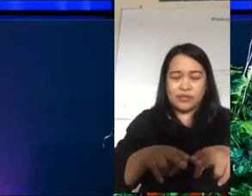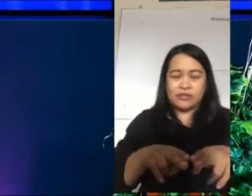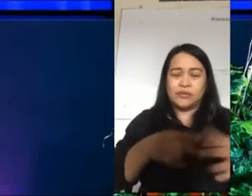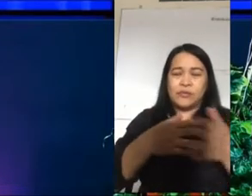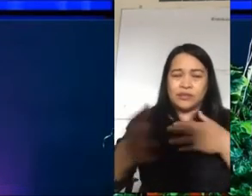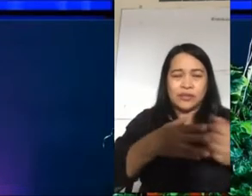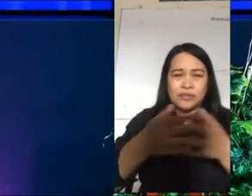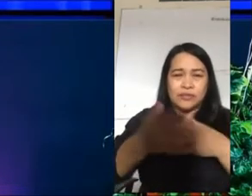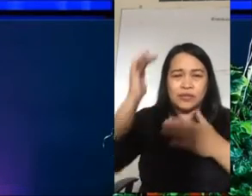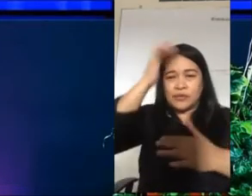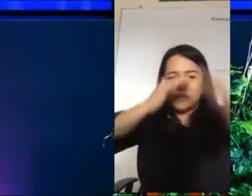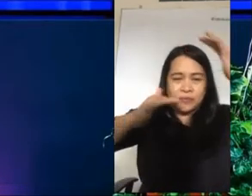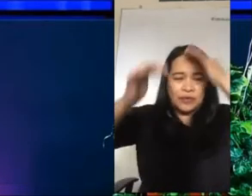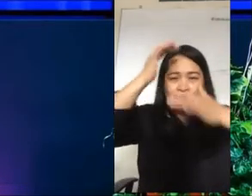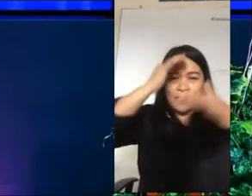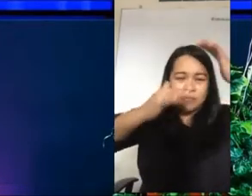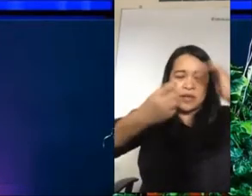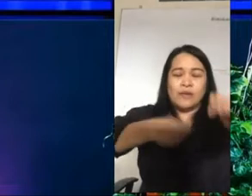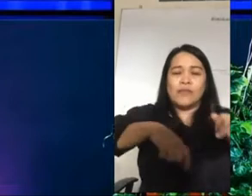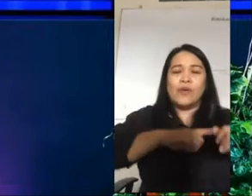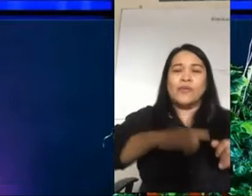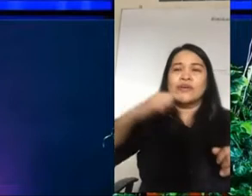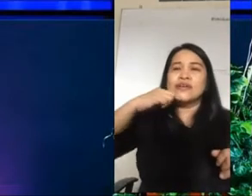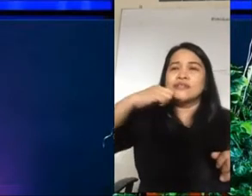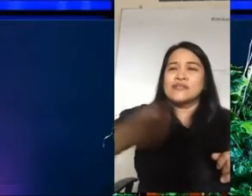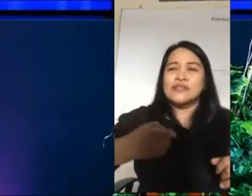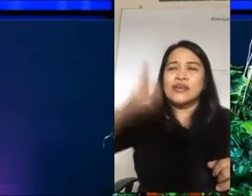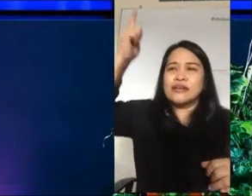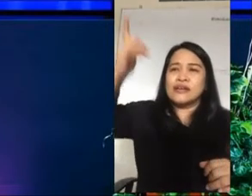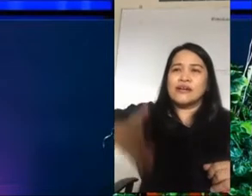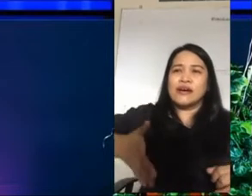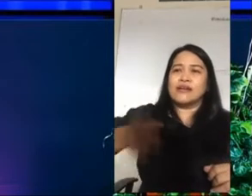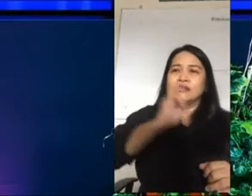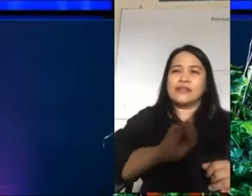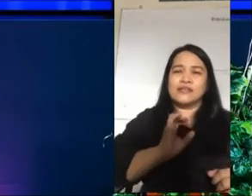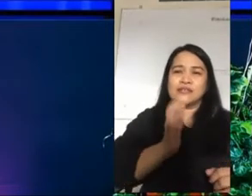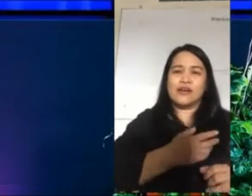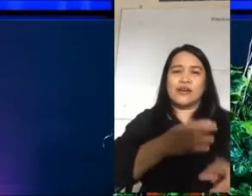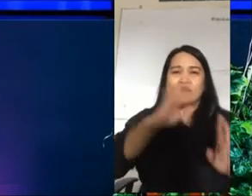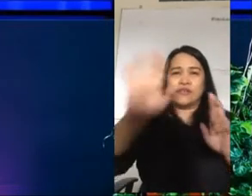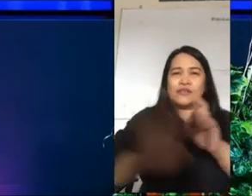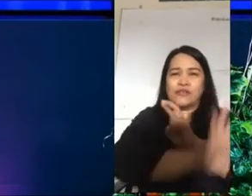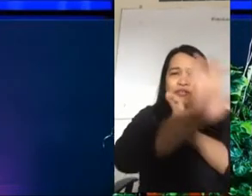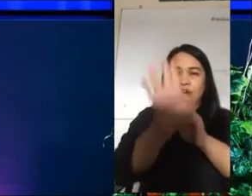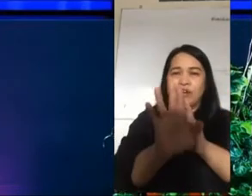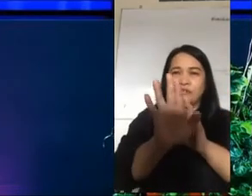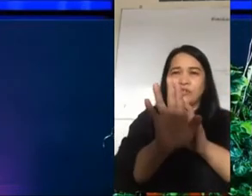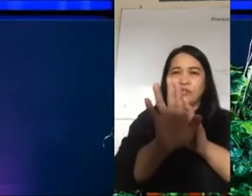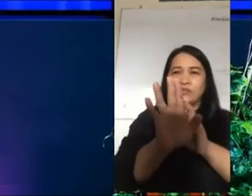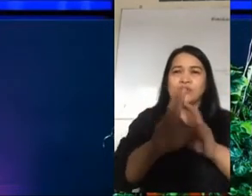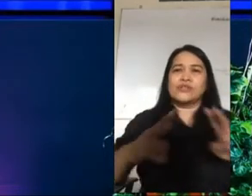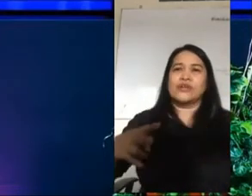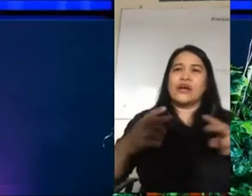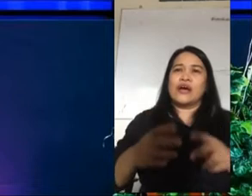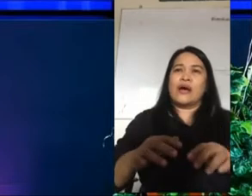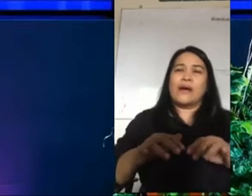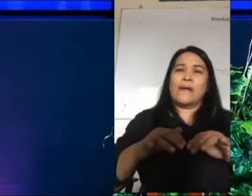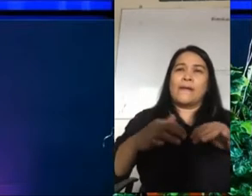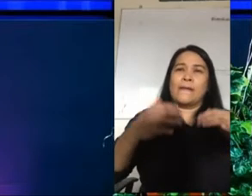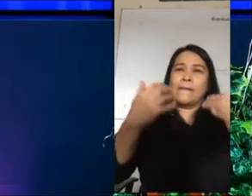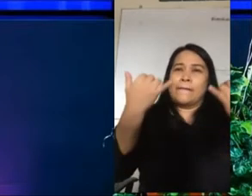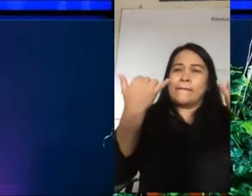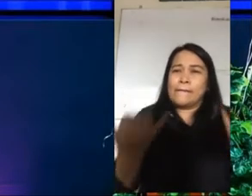can say with the psalmist, God is our refuge and strength, a very present help in trouble. Therefore, we